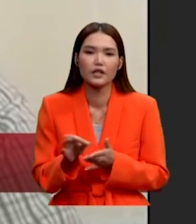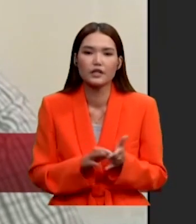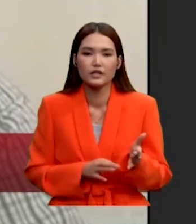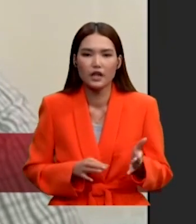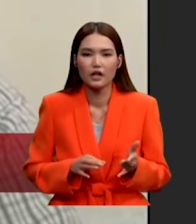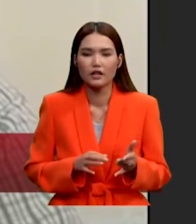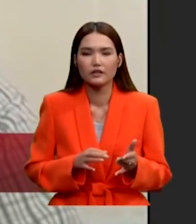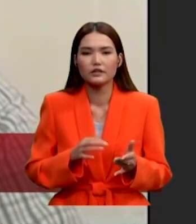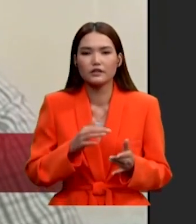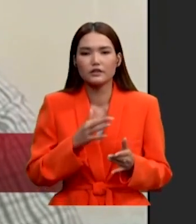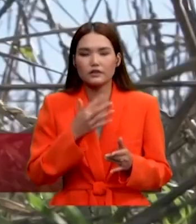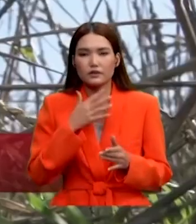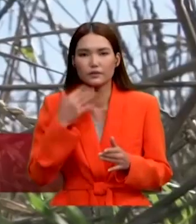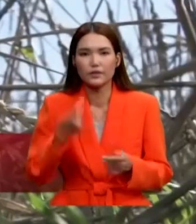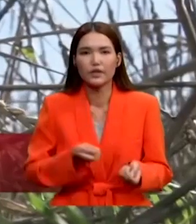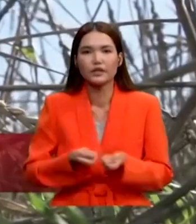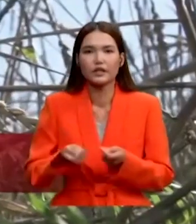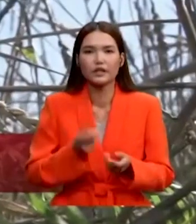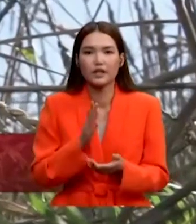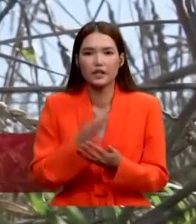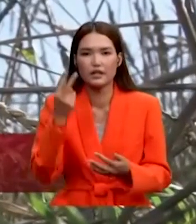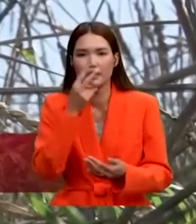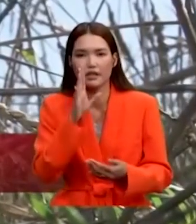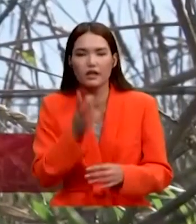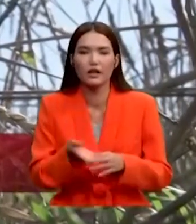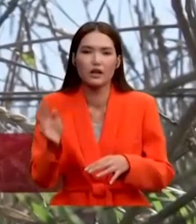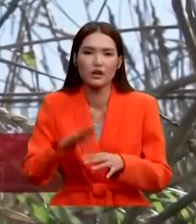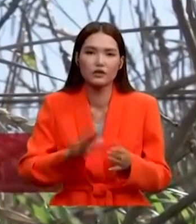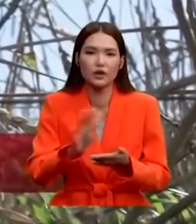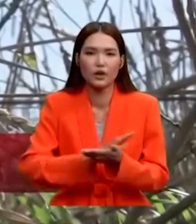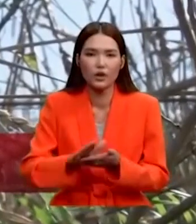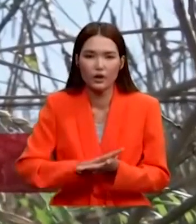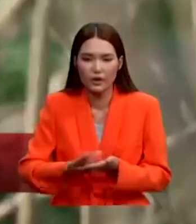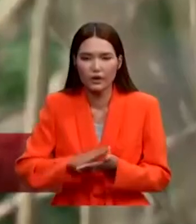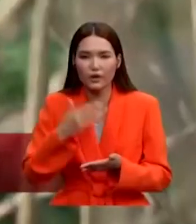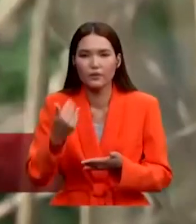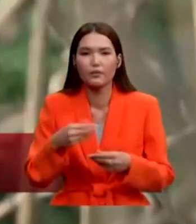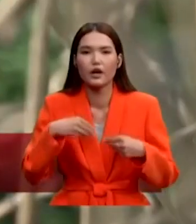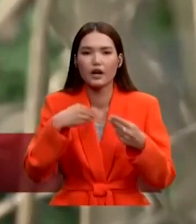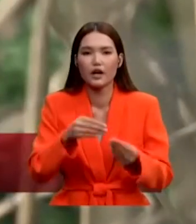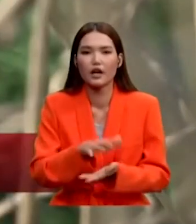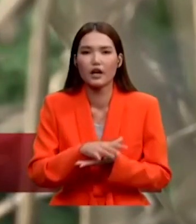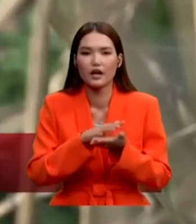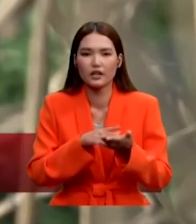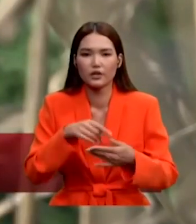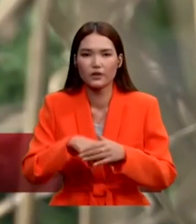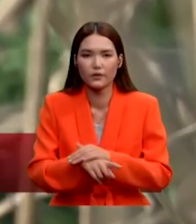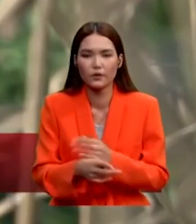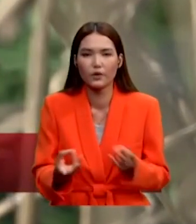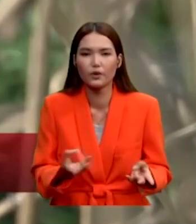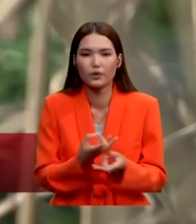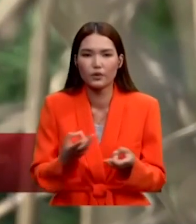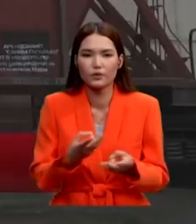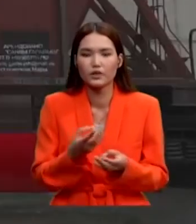исходя из цен мирового рынка. Несмотря на все сложности с уборкой, и Минсельхоз, и аграрии заявляют, для внутреннего потребления